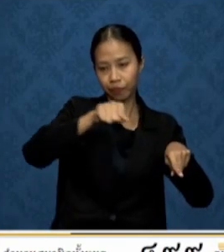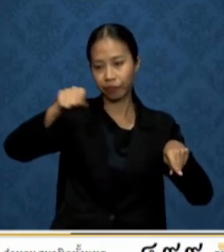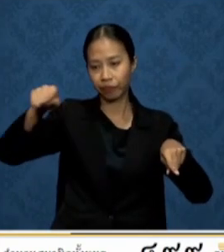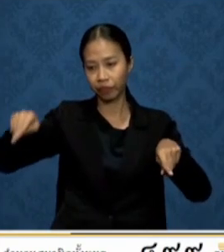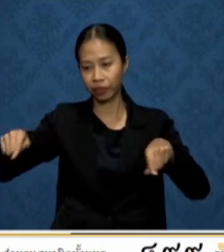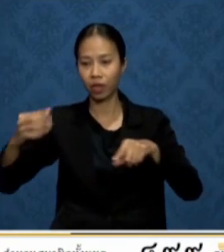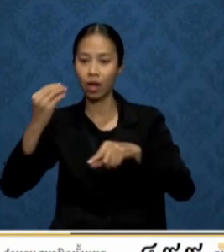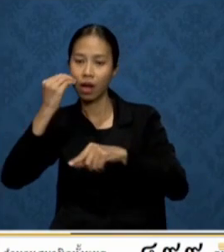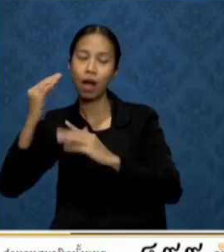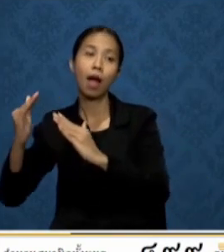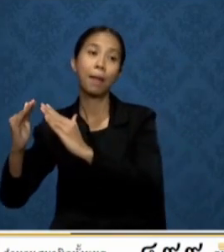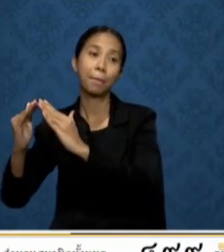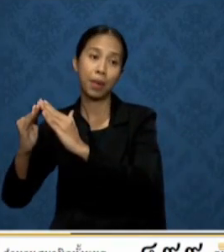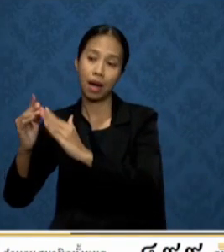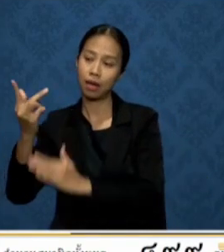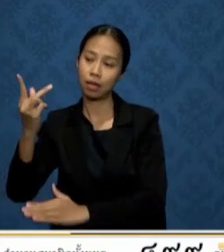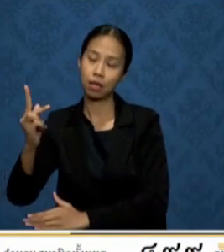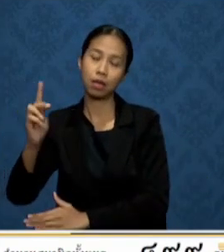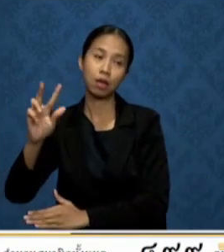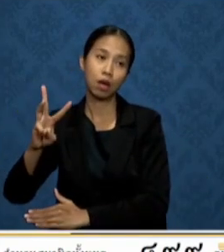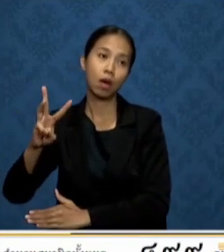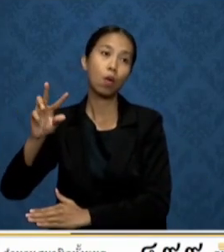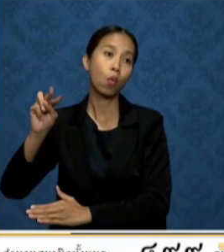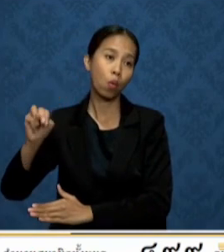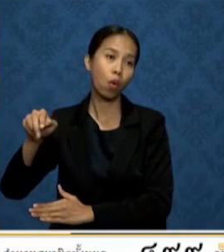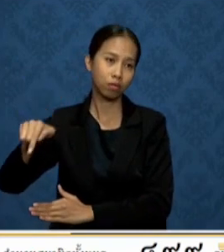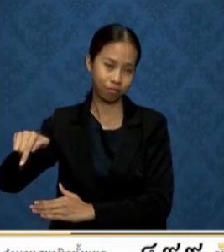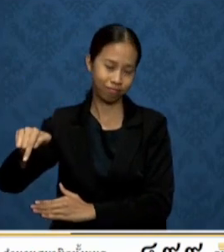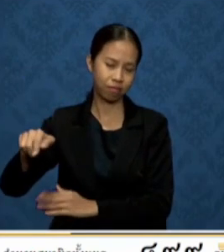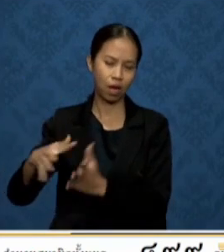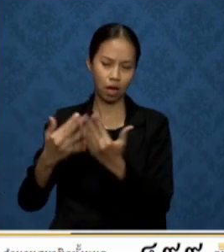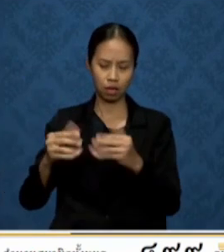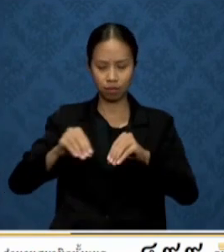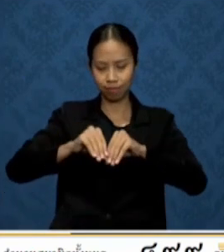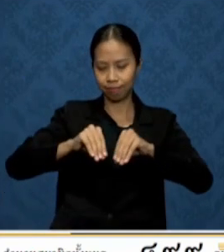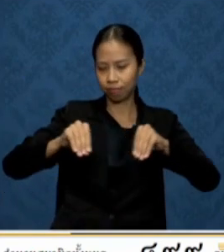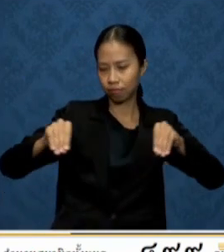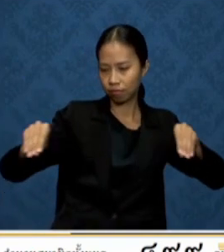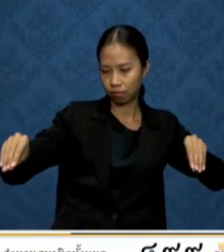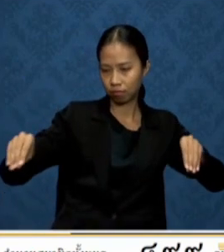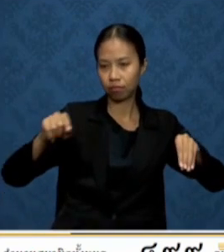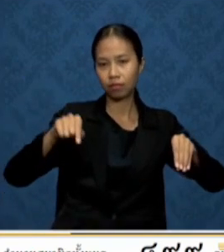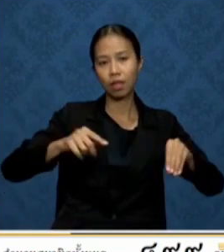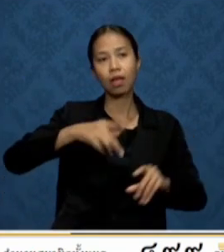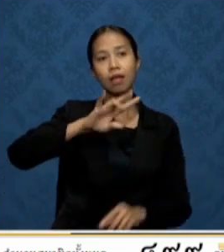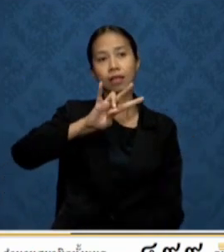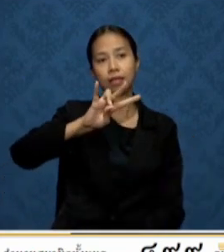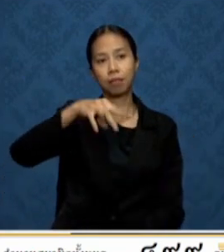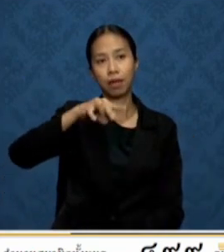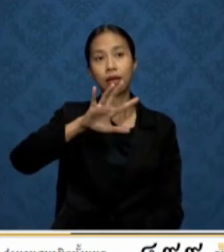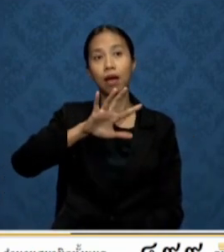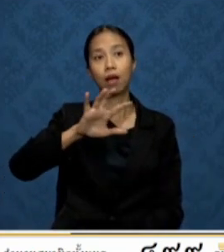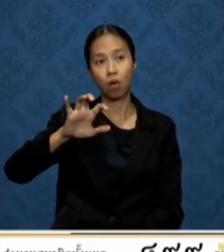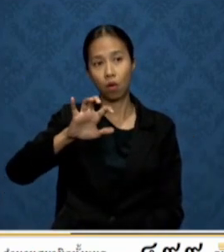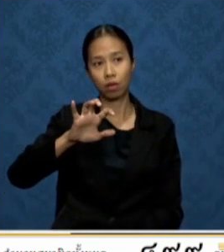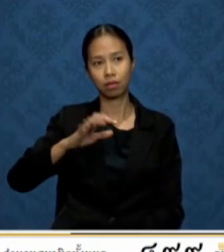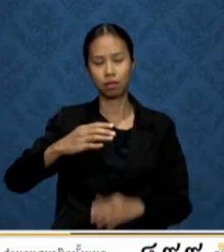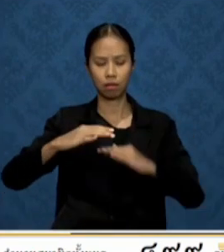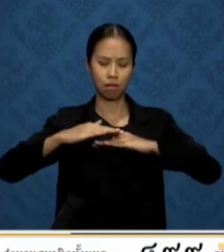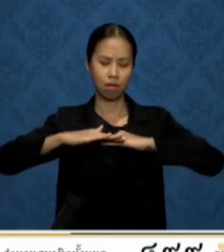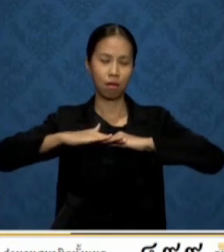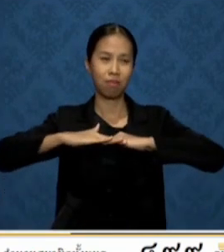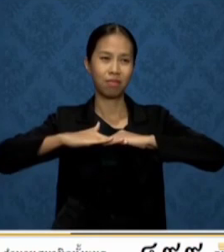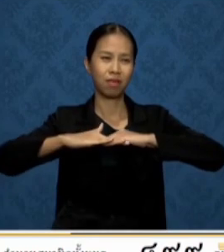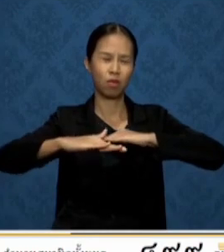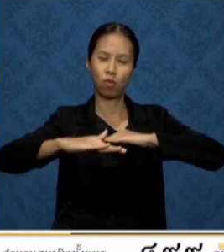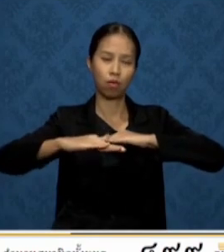ถึงบ้านกวลป้อม ตำบนเคลง อำเภอชออวดซึงมีระยะทางประมาณ 7,500 ม พื้นผิวจำรดสุ